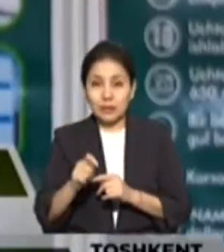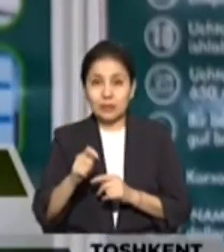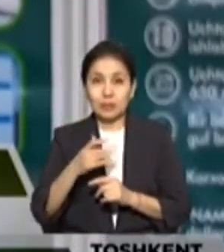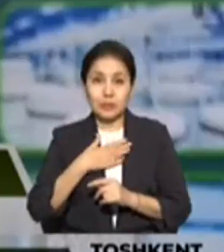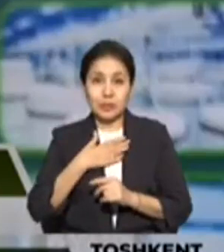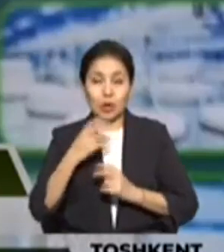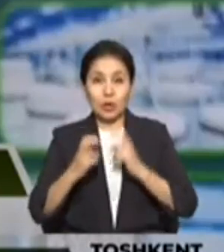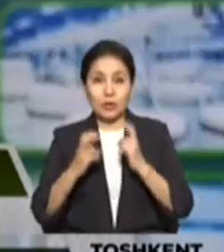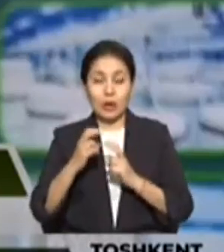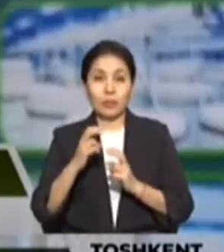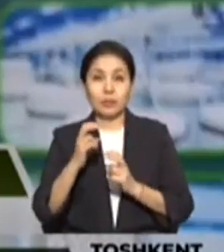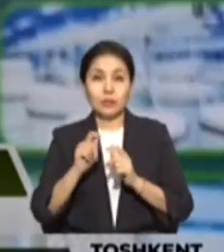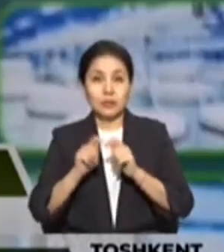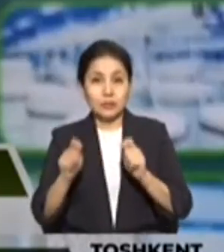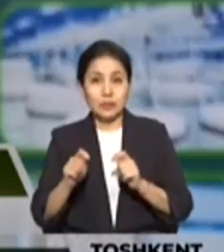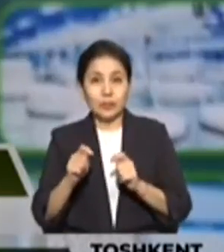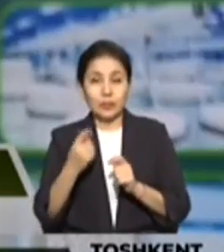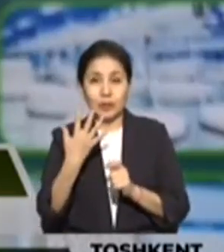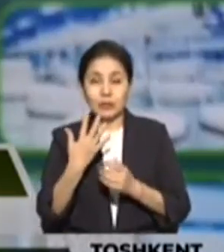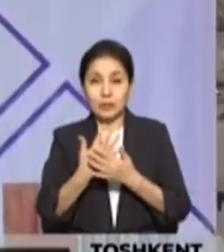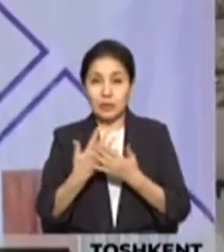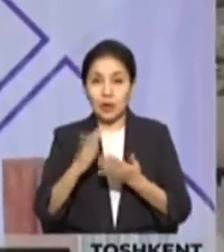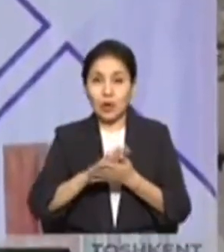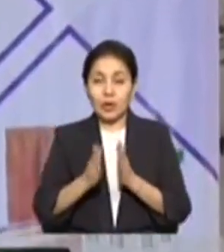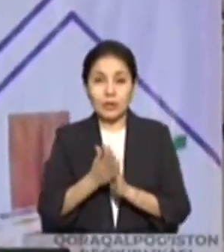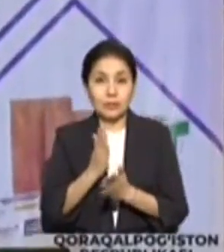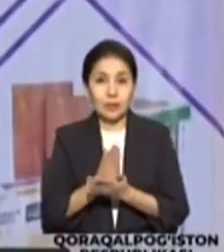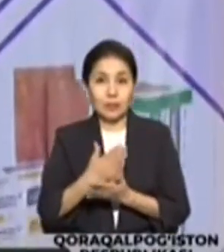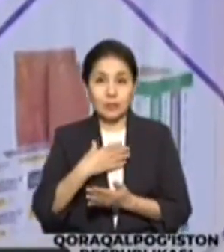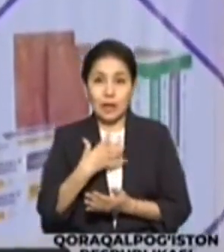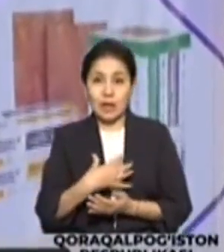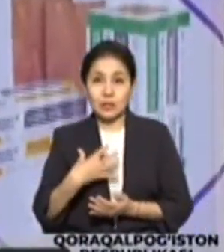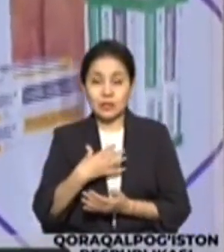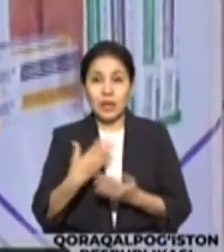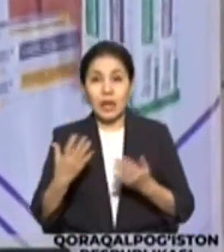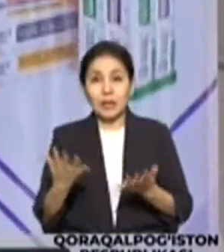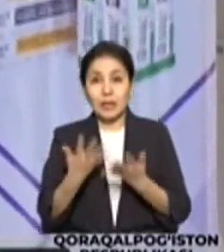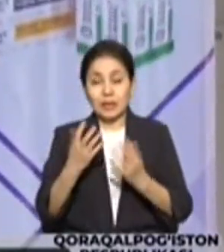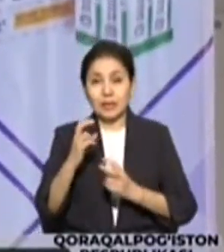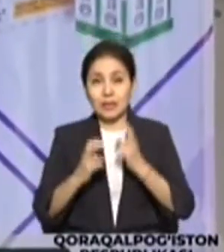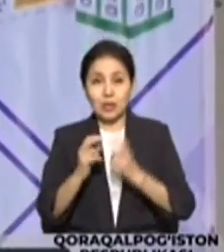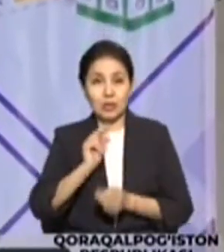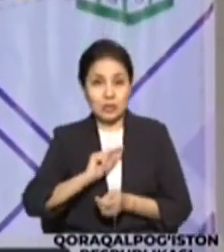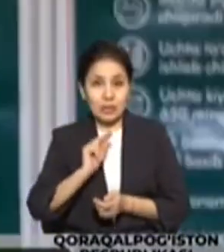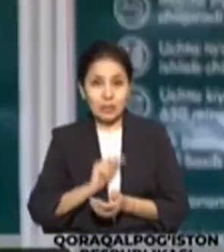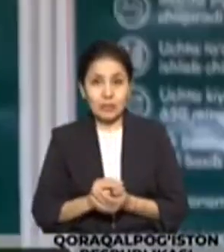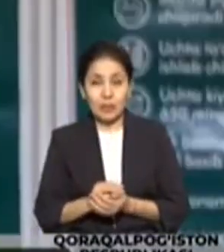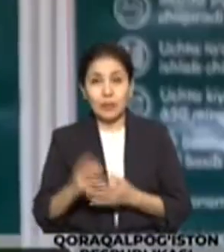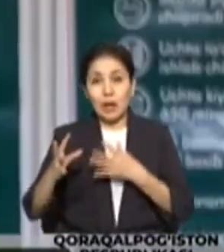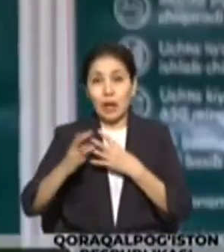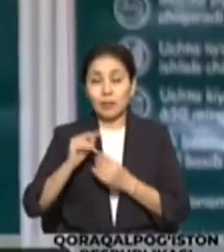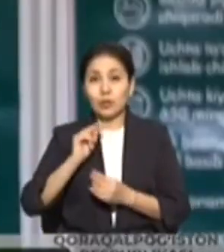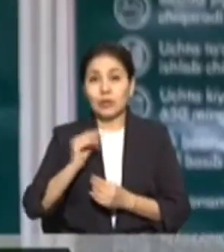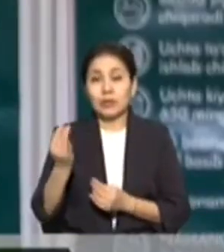Bizning korxonamiz ishlab chiqarishni 5ta sikl bo'yicha to'liq holatda ish olib boradi. Biz asosan yengil sanoat bo'yicha faoliyat olib boramiz.